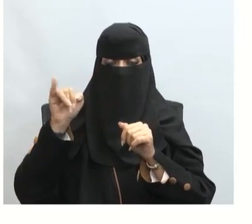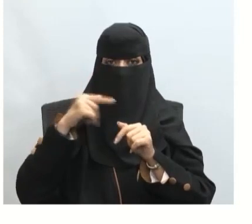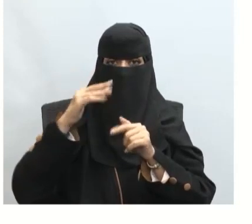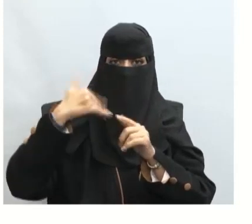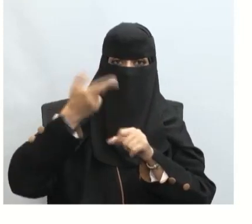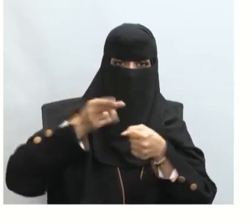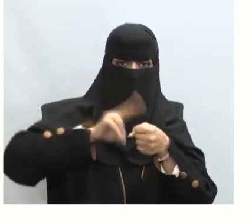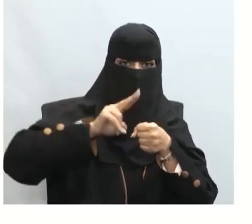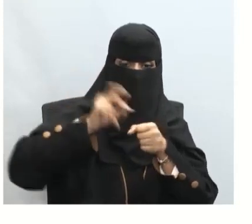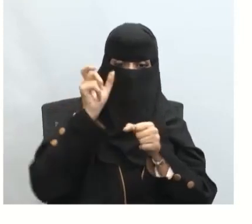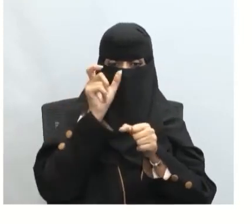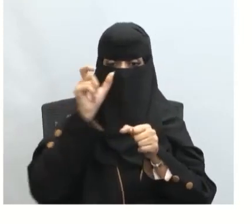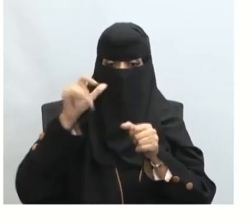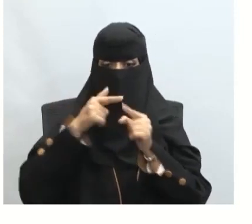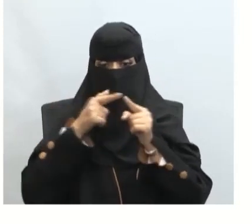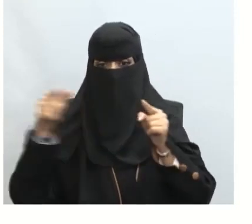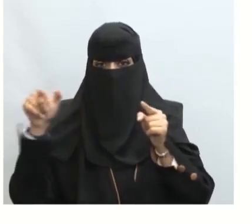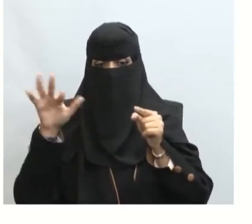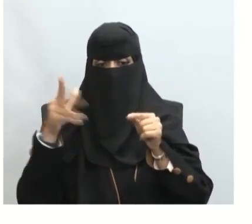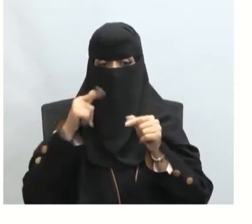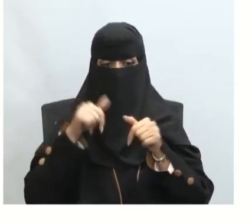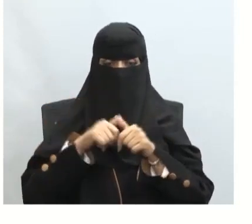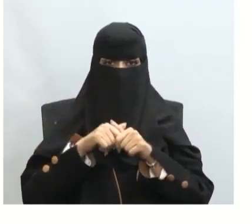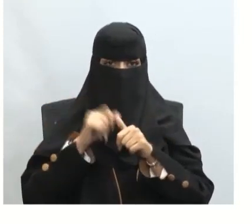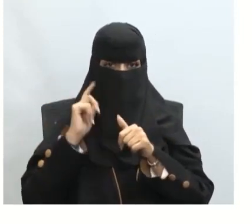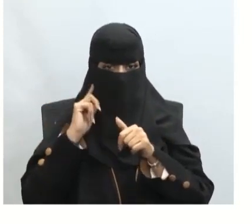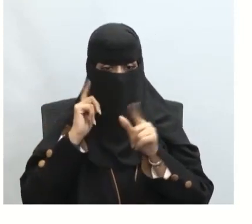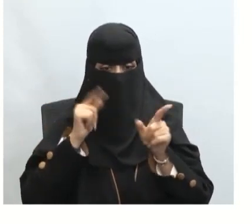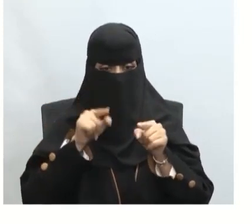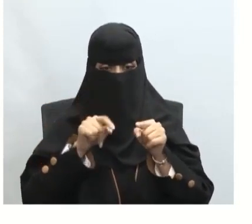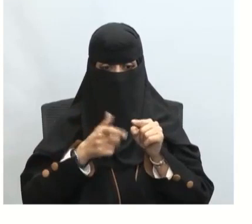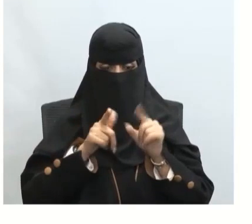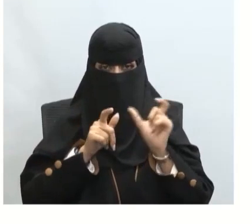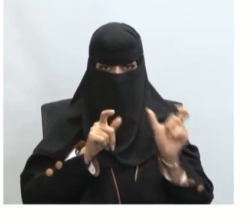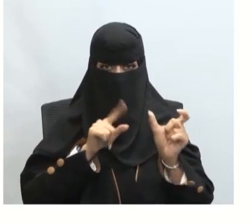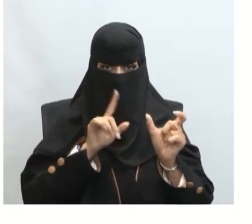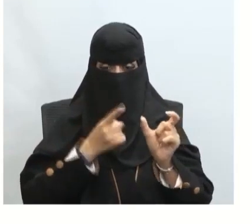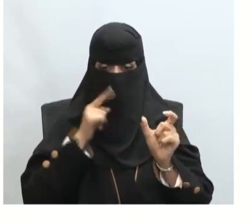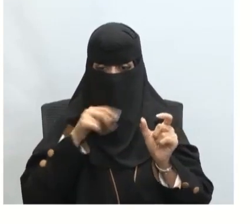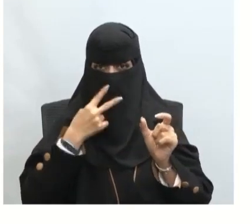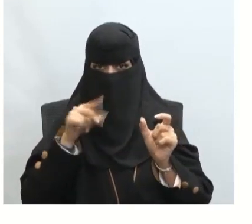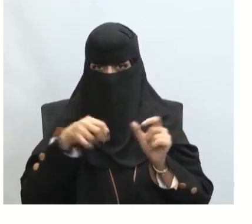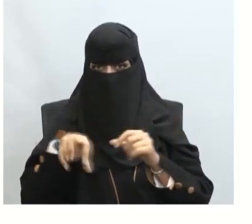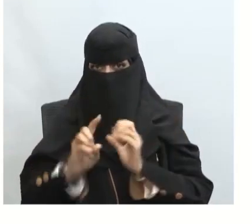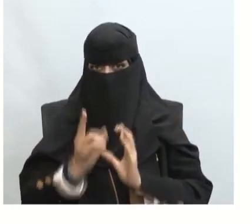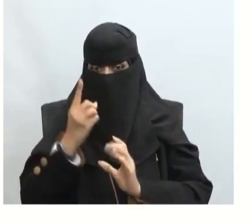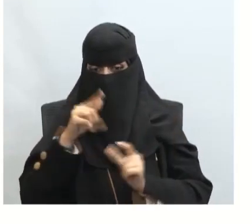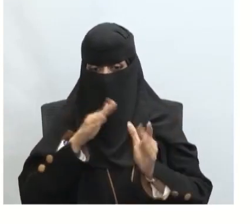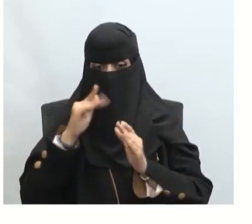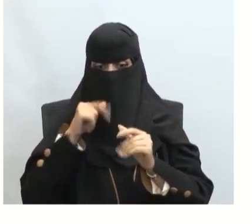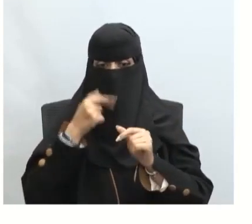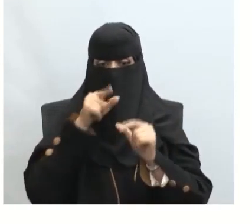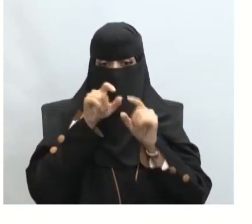ذلك كررت الوحدات لاحظ الان هذا هو الايثلين انظر الجزء الاول